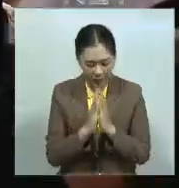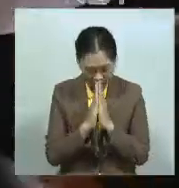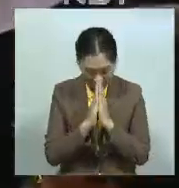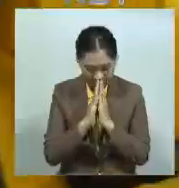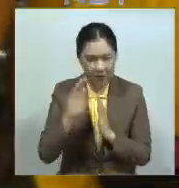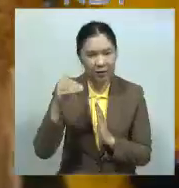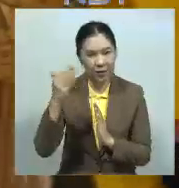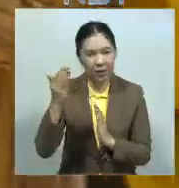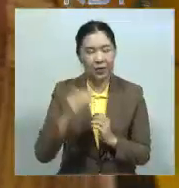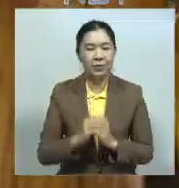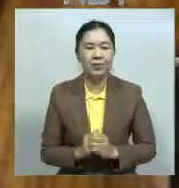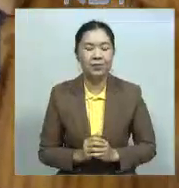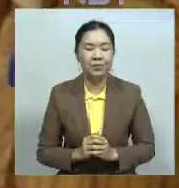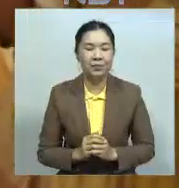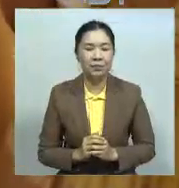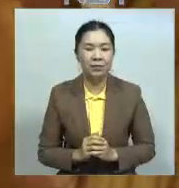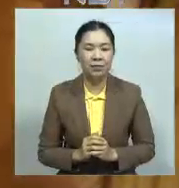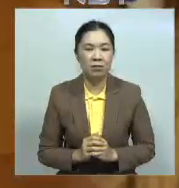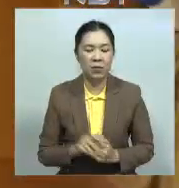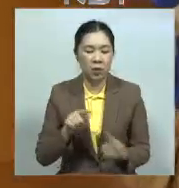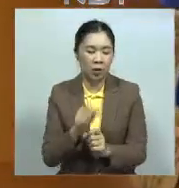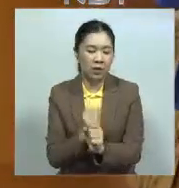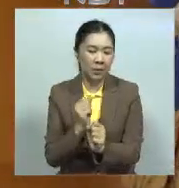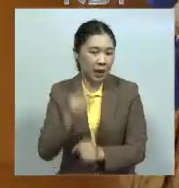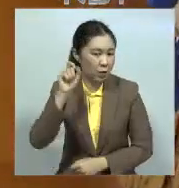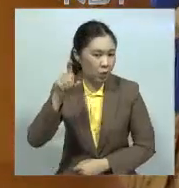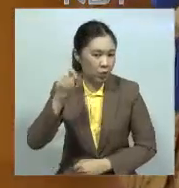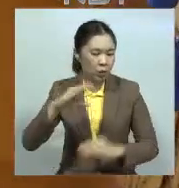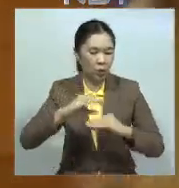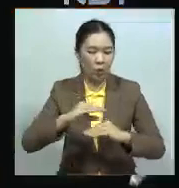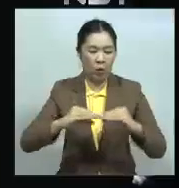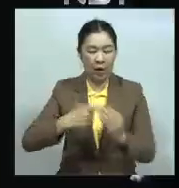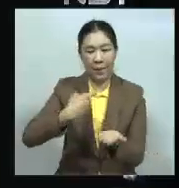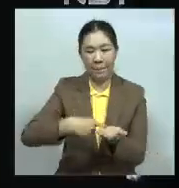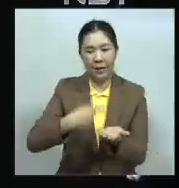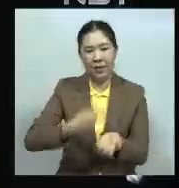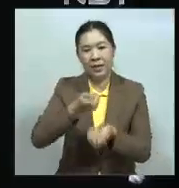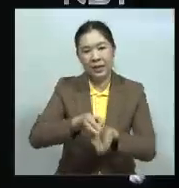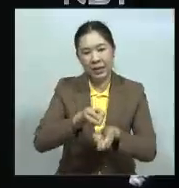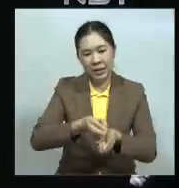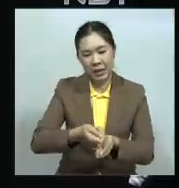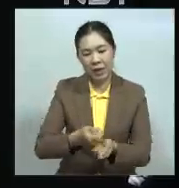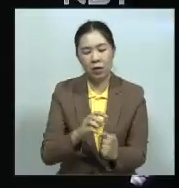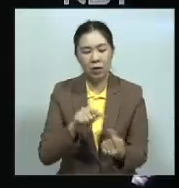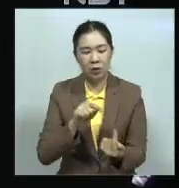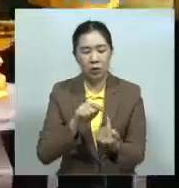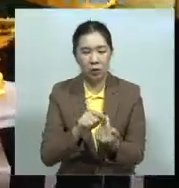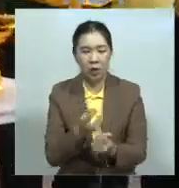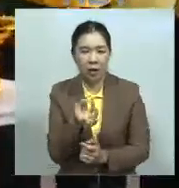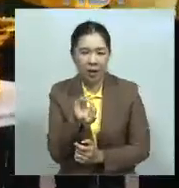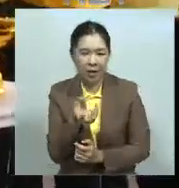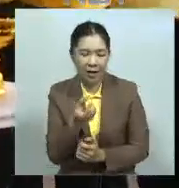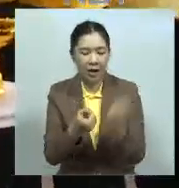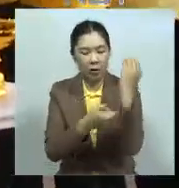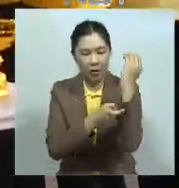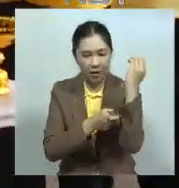งานค่ะโดยนายจุรินทร์ย้ำนะคะว่างานเร่งด่วนก็คือโครงการประกันรายได้เกษตรกรในพืชเศรษฐกิจสำคัญทั้งข้าวย